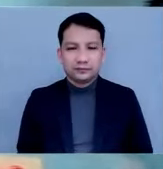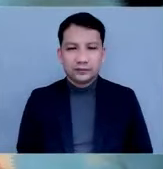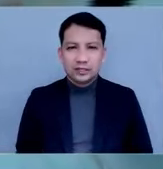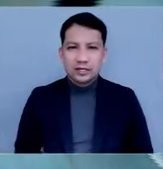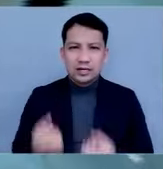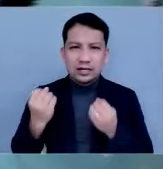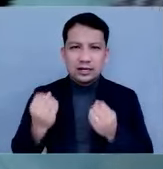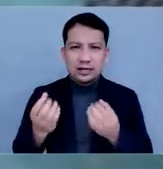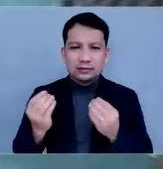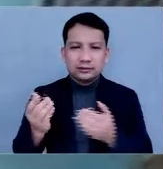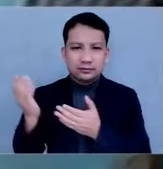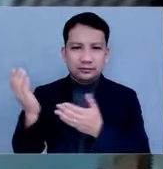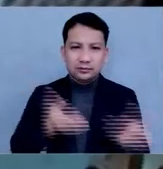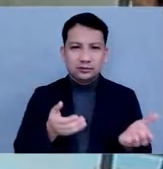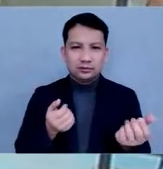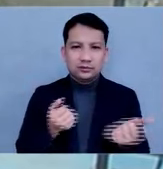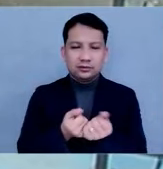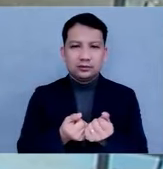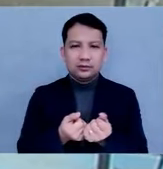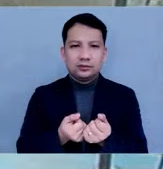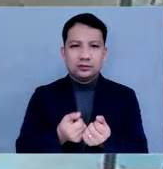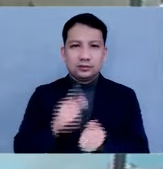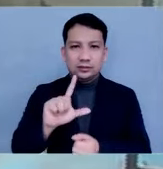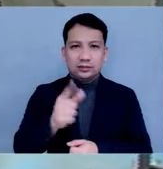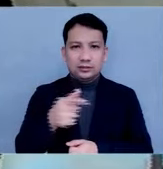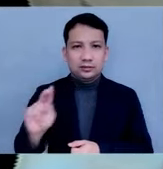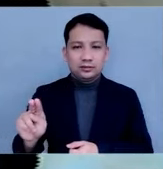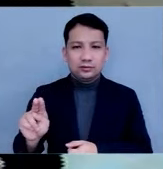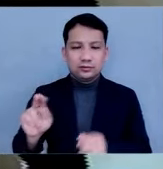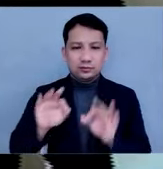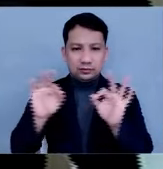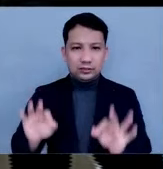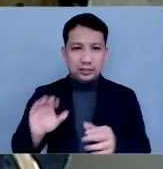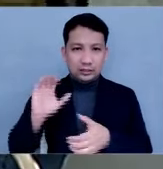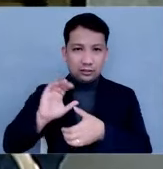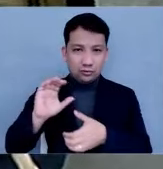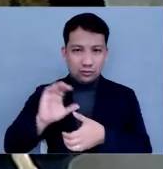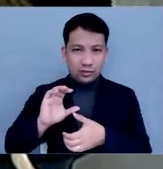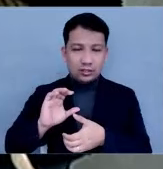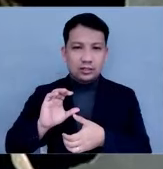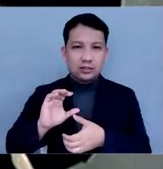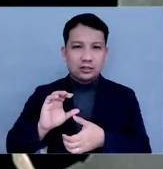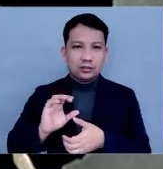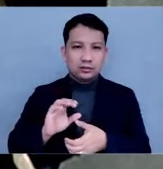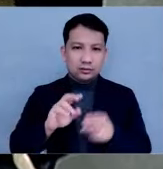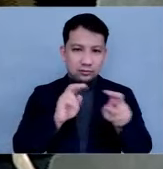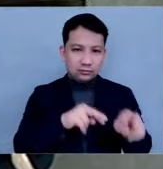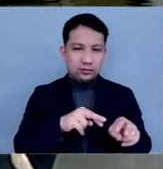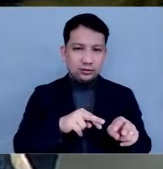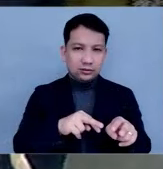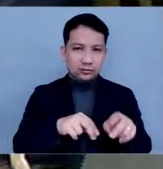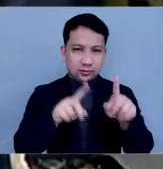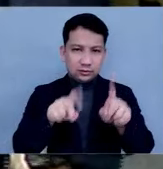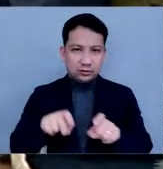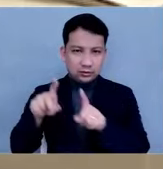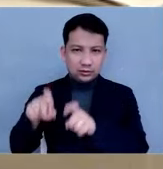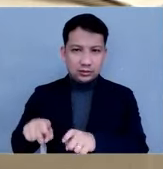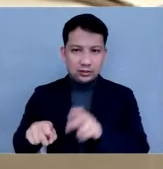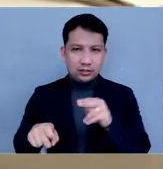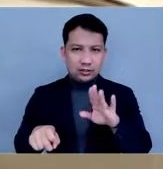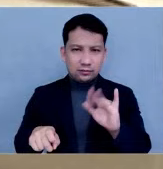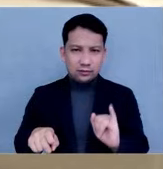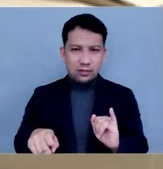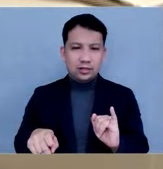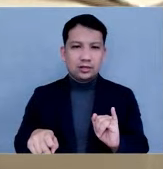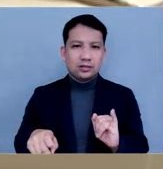Bultuhan kung mag-supply ng alcohol sa ilang LGU ang factoring ito sa Caloocan City hanggang sa nagkasa ng test by ang NBI. Dito